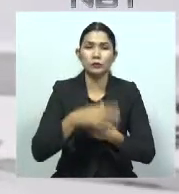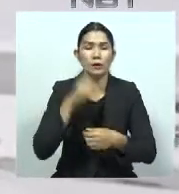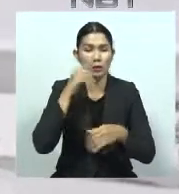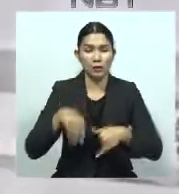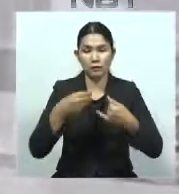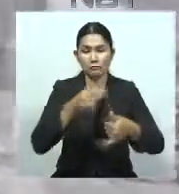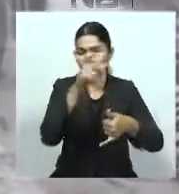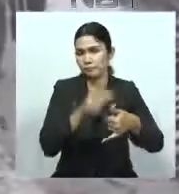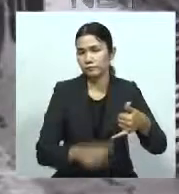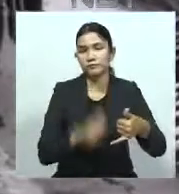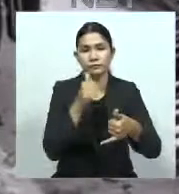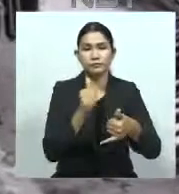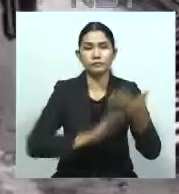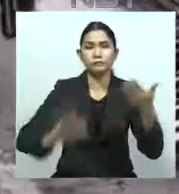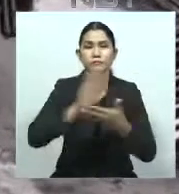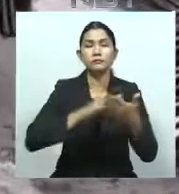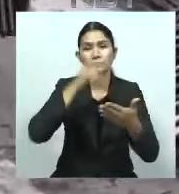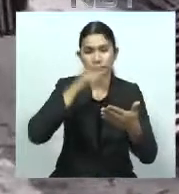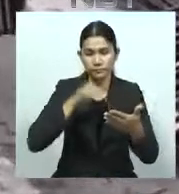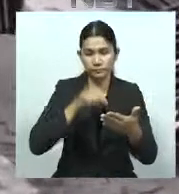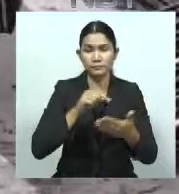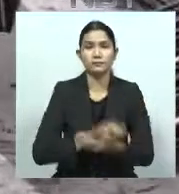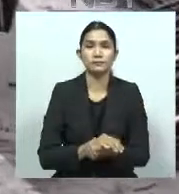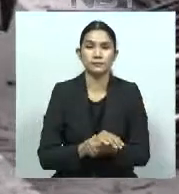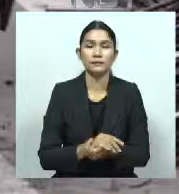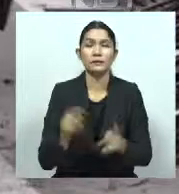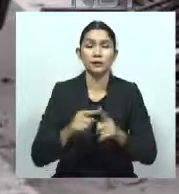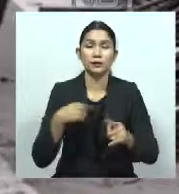ลอันทรงคุณค่าของแผ่นดินตลอดไปประ